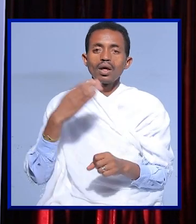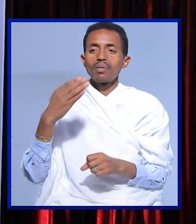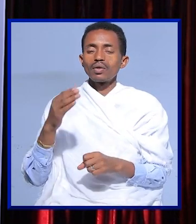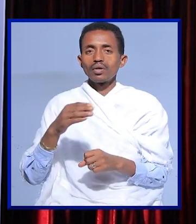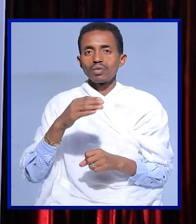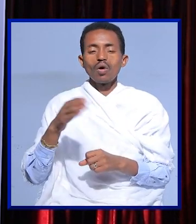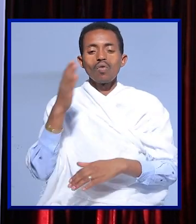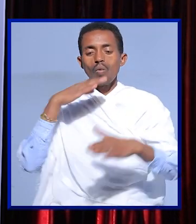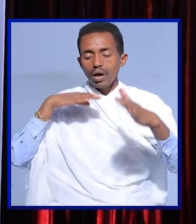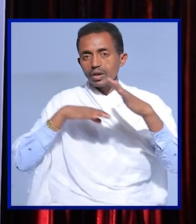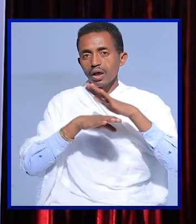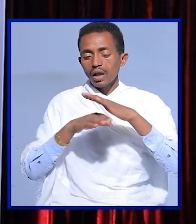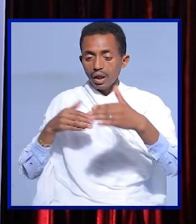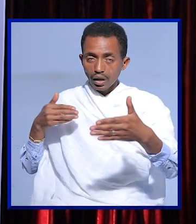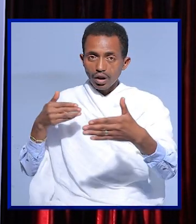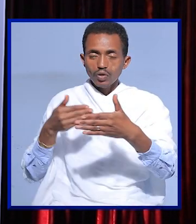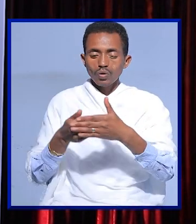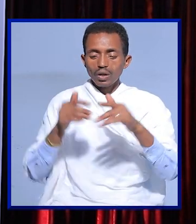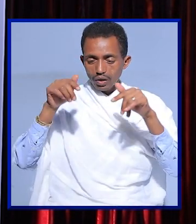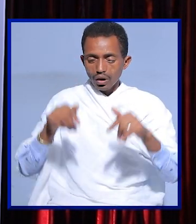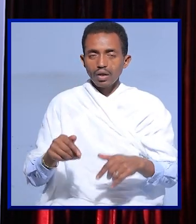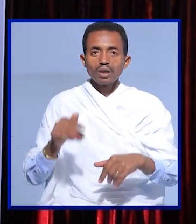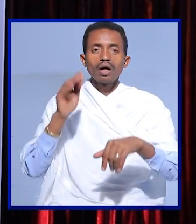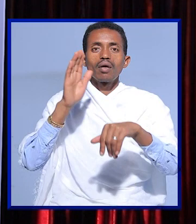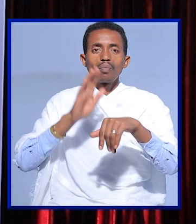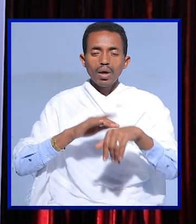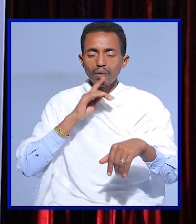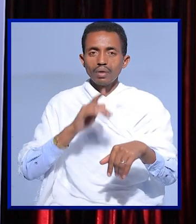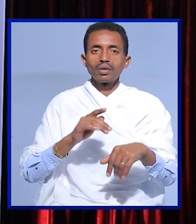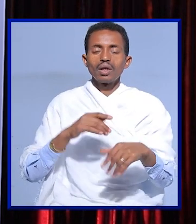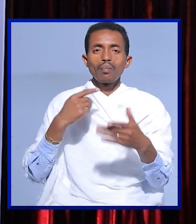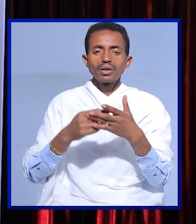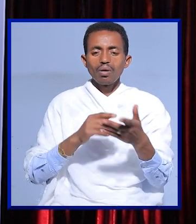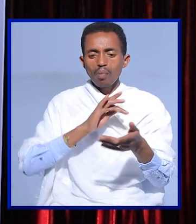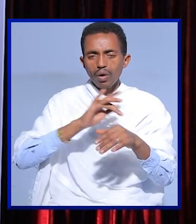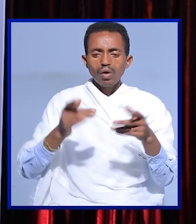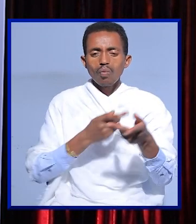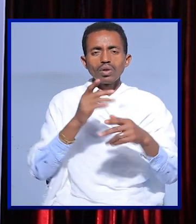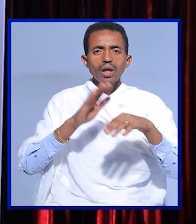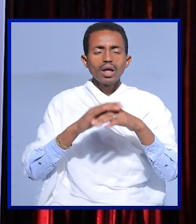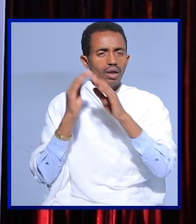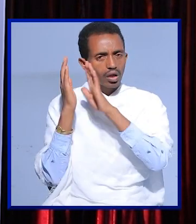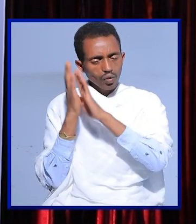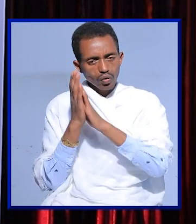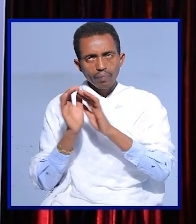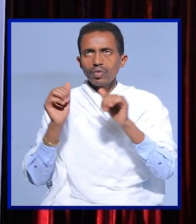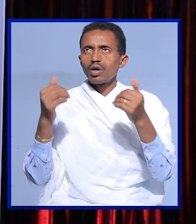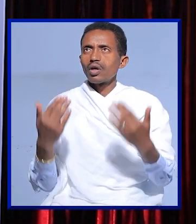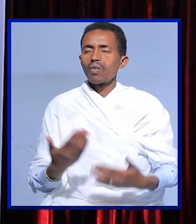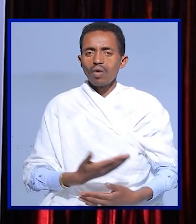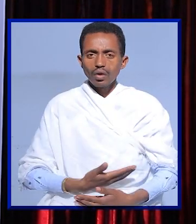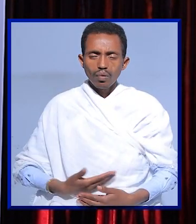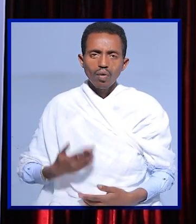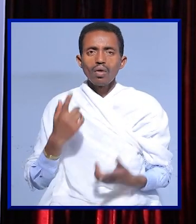በቤተልሔም ዋሻ እንደደረሱት ዛሬ መጠለያ አጥተው በመድረ በዳ ላይ ተኝተው እነሆ